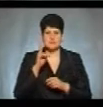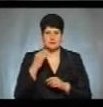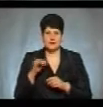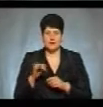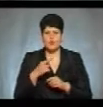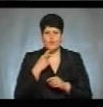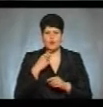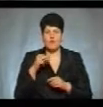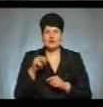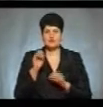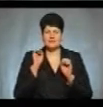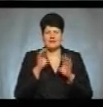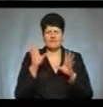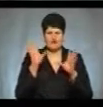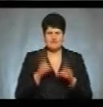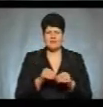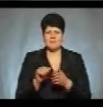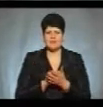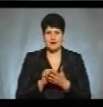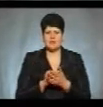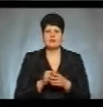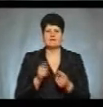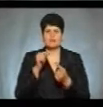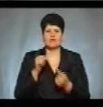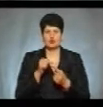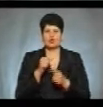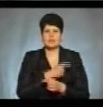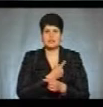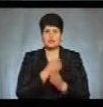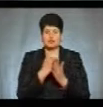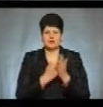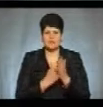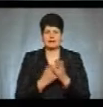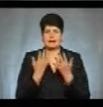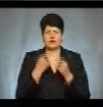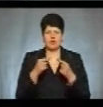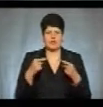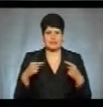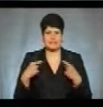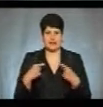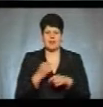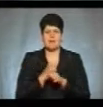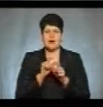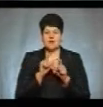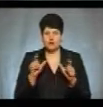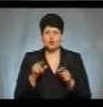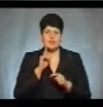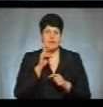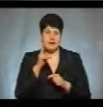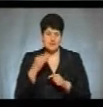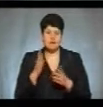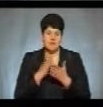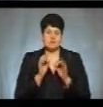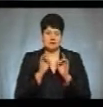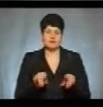говорить, Порошенко здав усі біологічні матеріали відповідно до медичних протоколів, зокрема і для кількох різних лабораторій. Тож і Зеленський має здати на